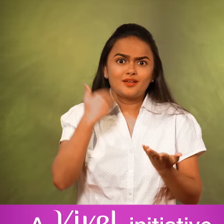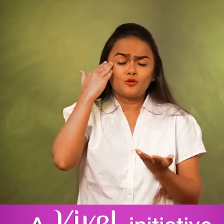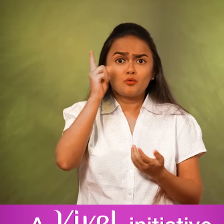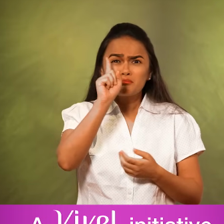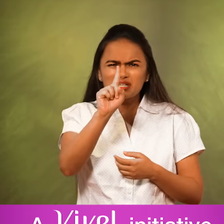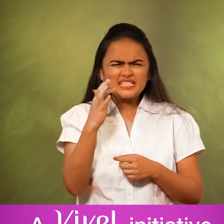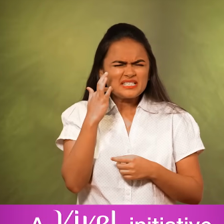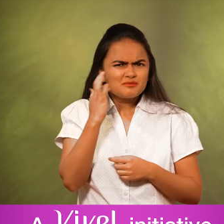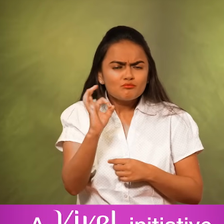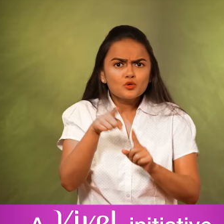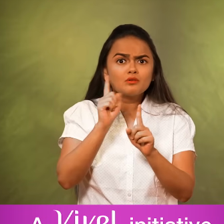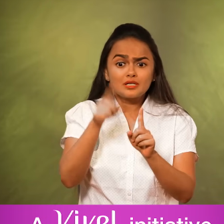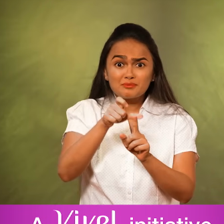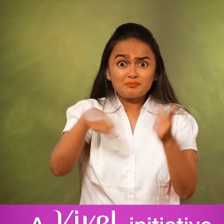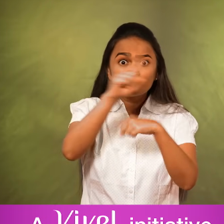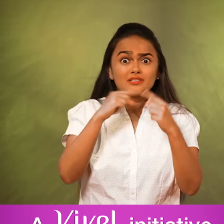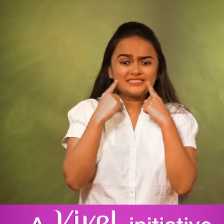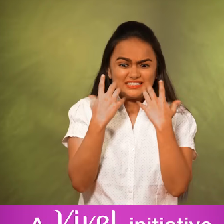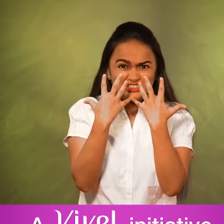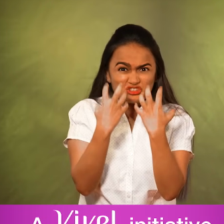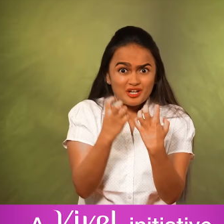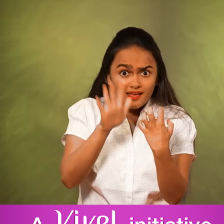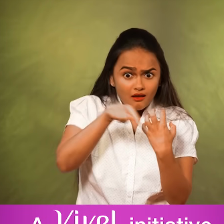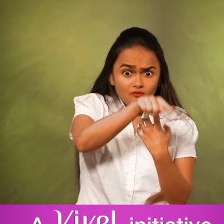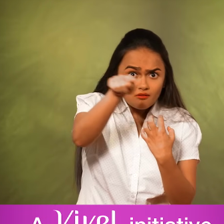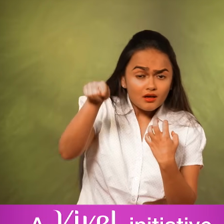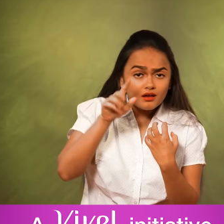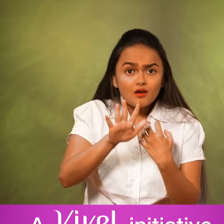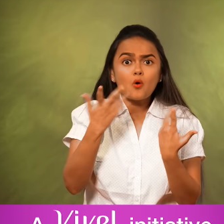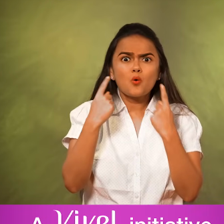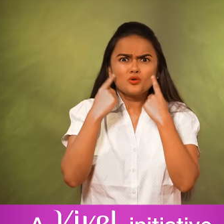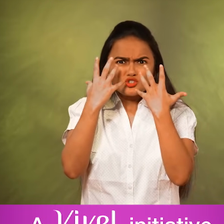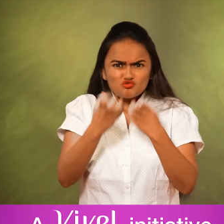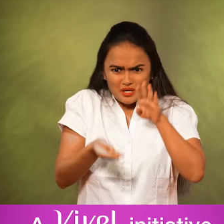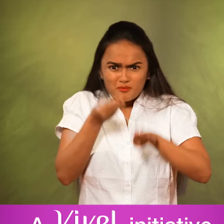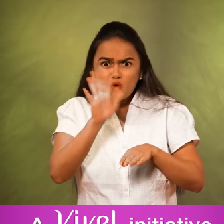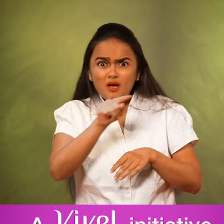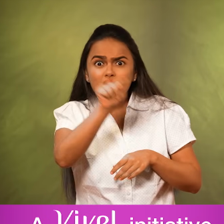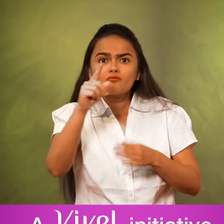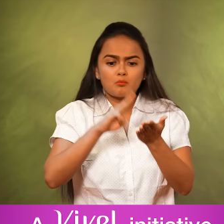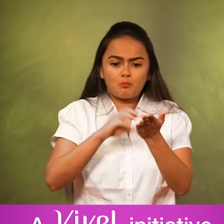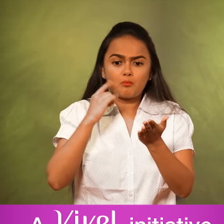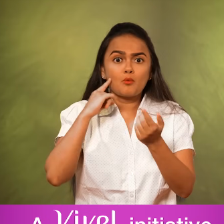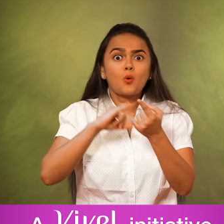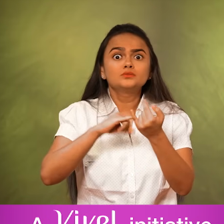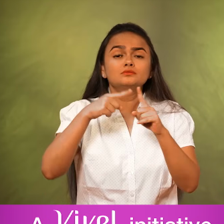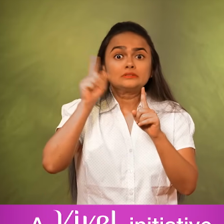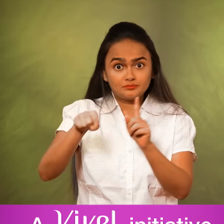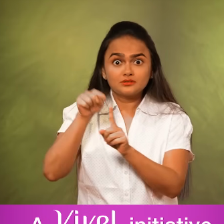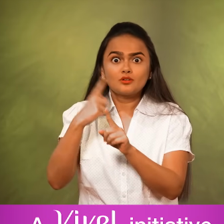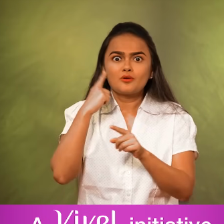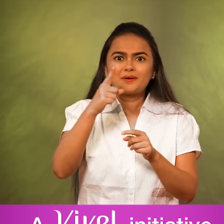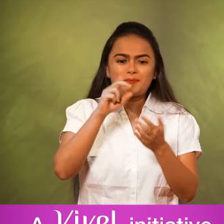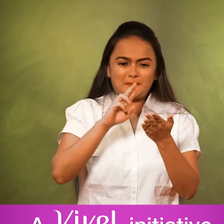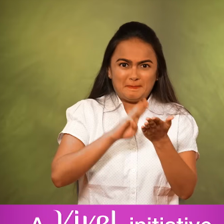है, बट एक बहुत ही इंपॉर्टेंट स्टेप है स्पेशली फॉर पीपल हु हैव ड्राई स्किन और लाइक हुज स्किन आर ऑन ड्रायर साइड, वो है